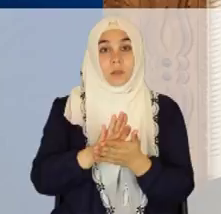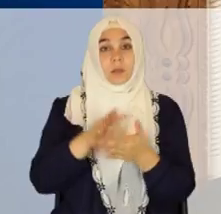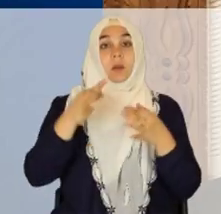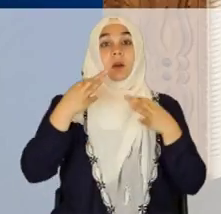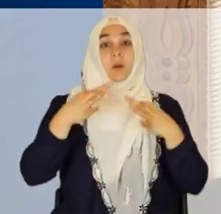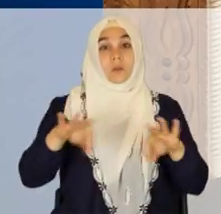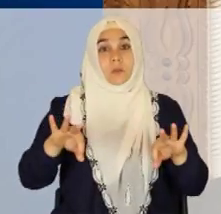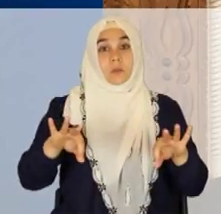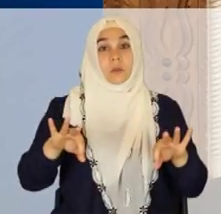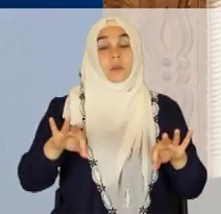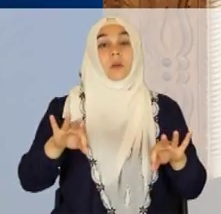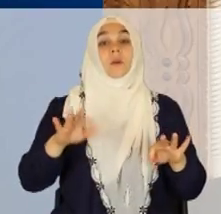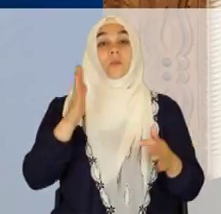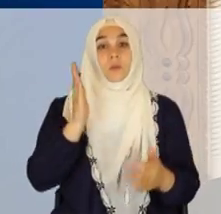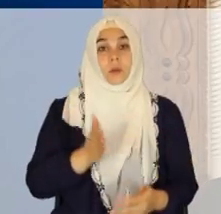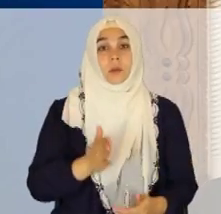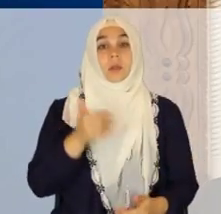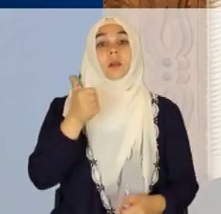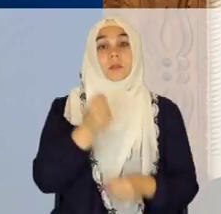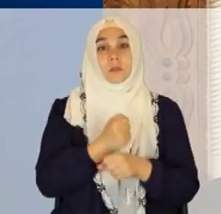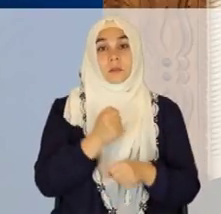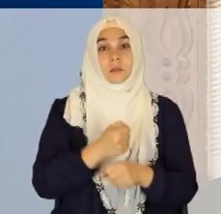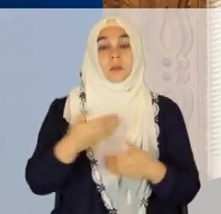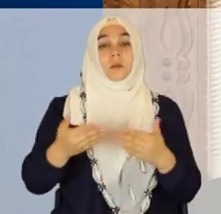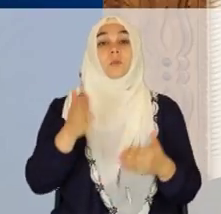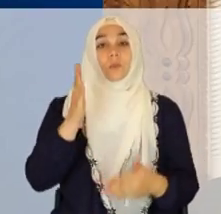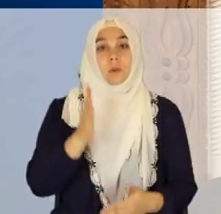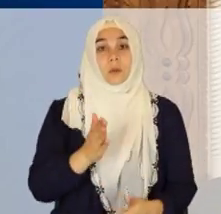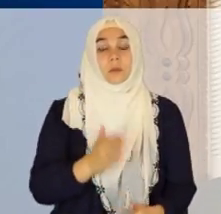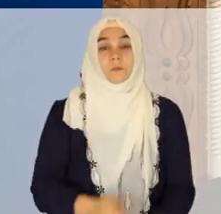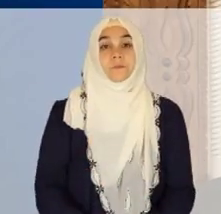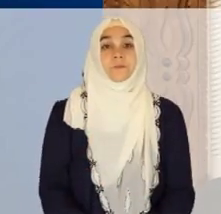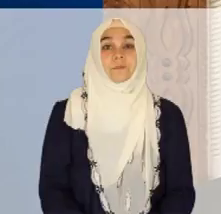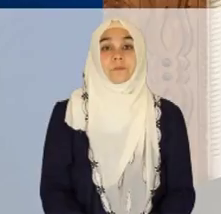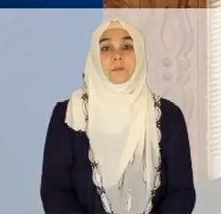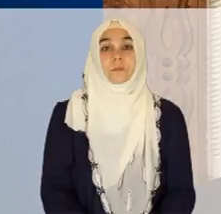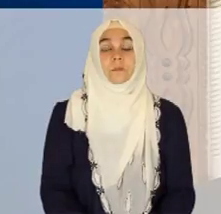azoda qilyapti, poklayapti, yaxshilikka yo'llayapti.